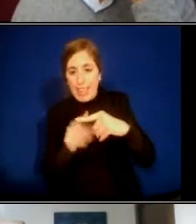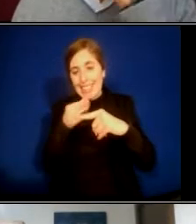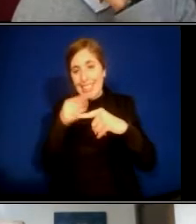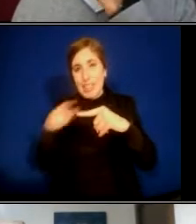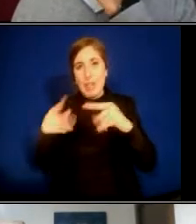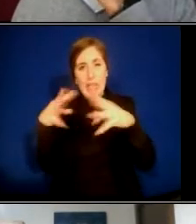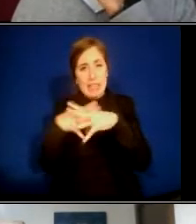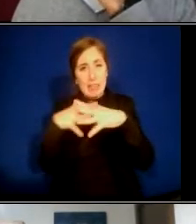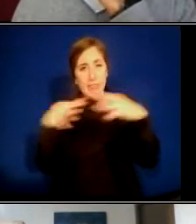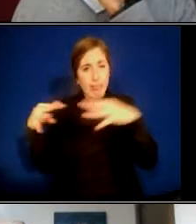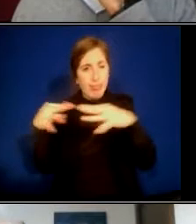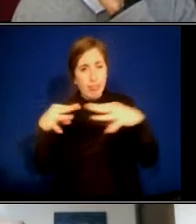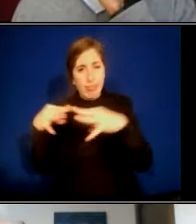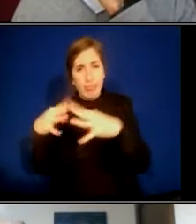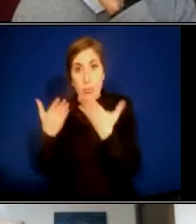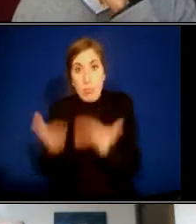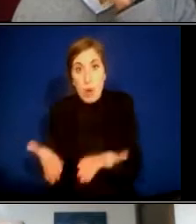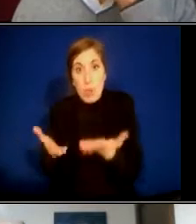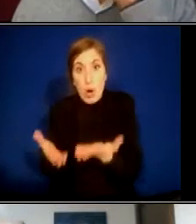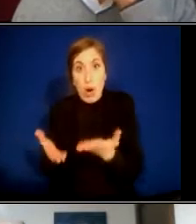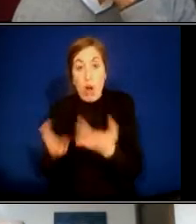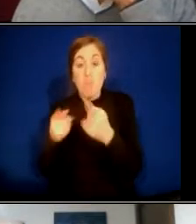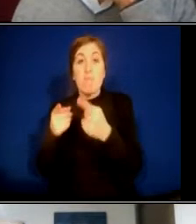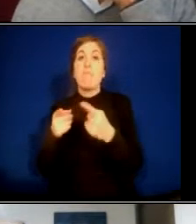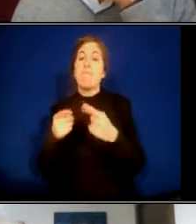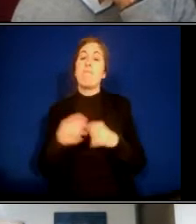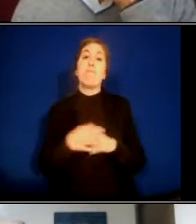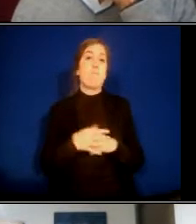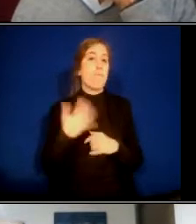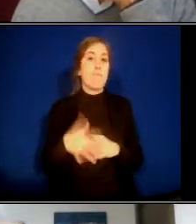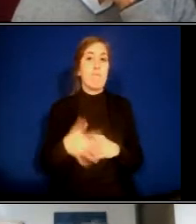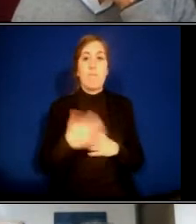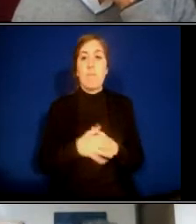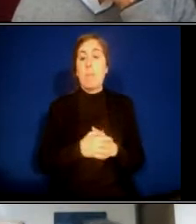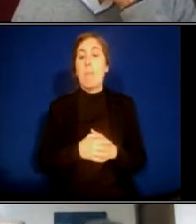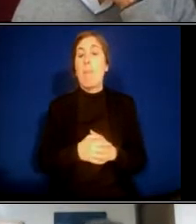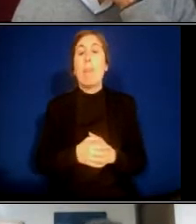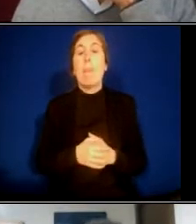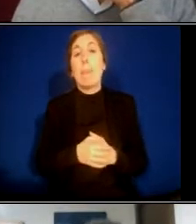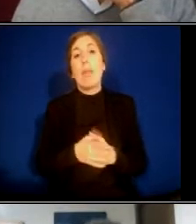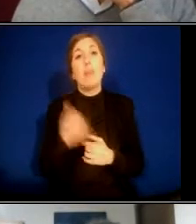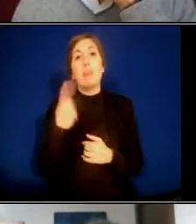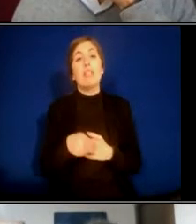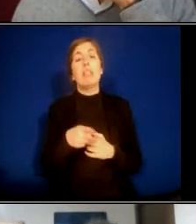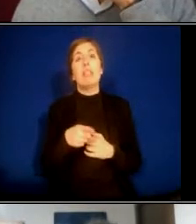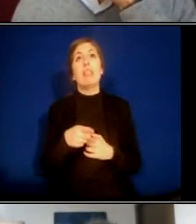ben raccontati da altre icone. E questo